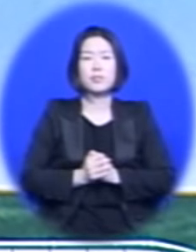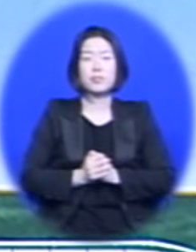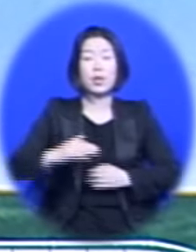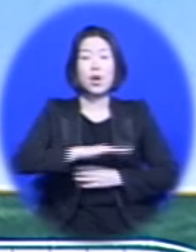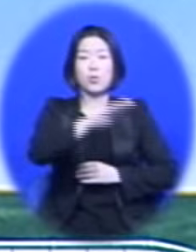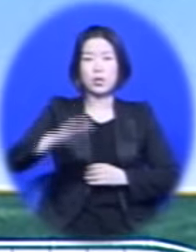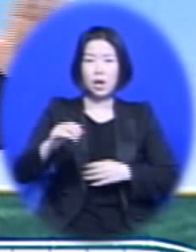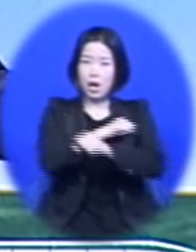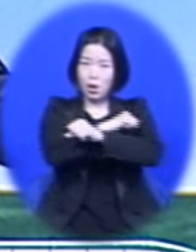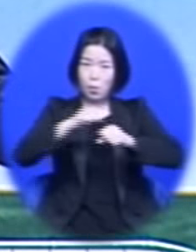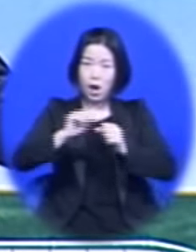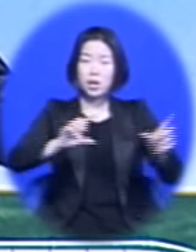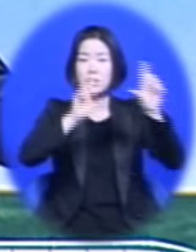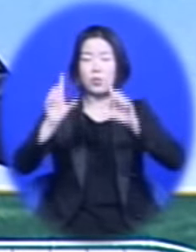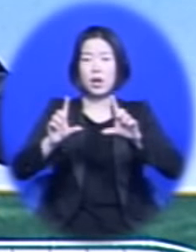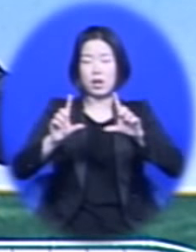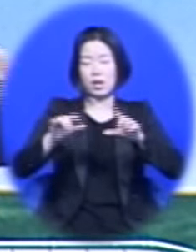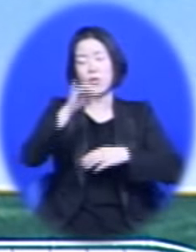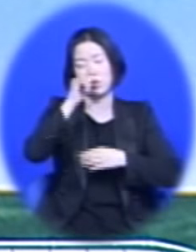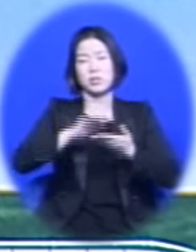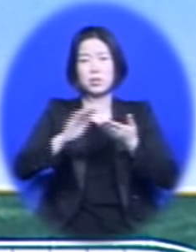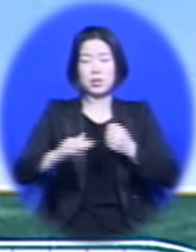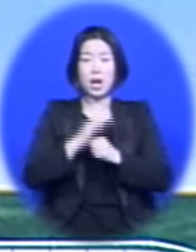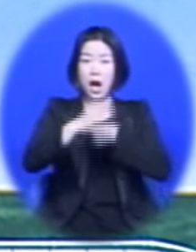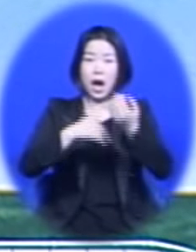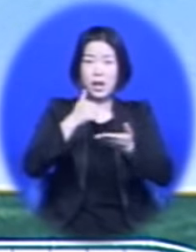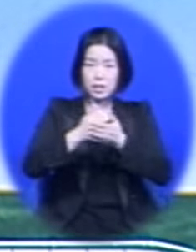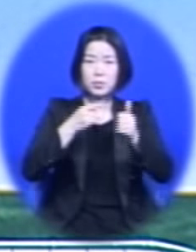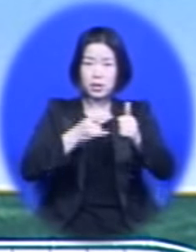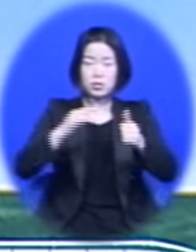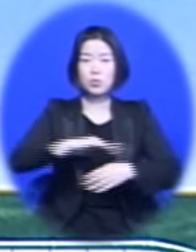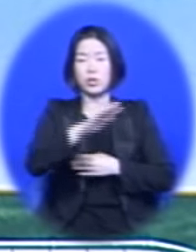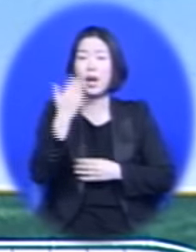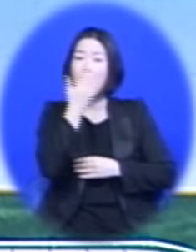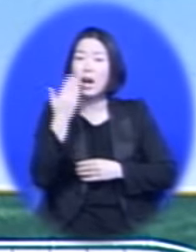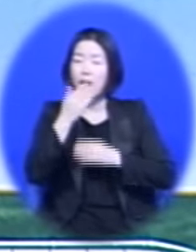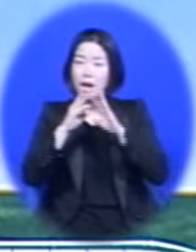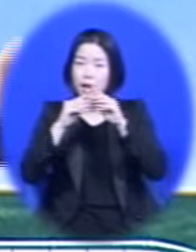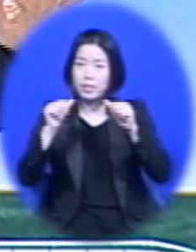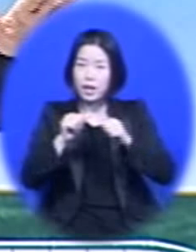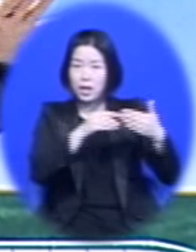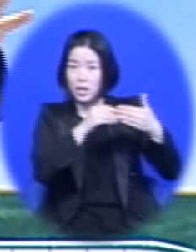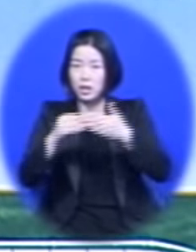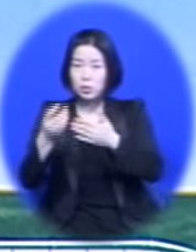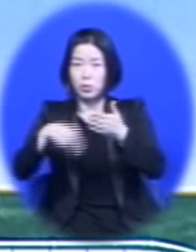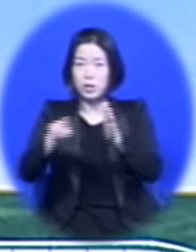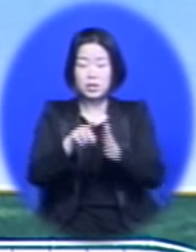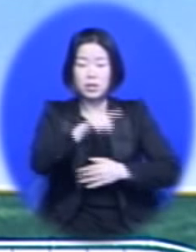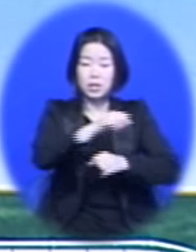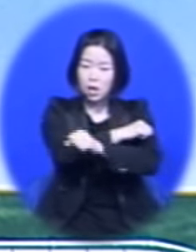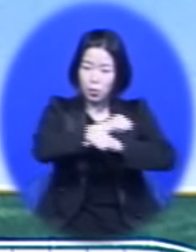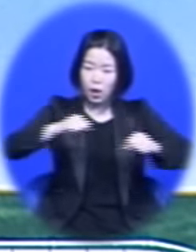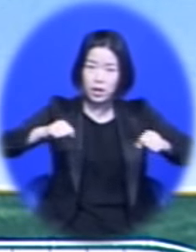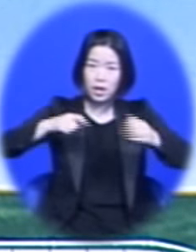우리가 광야 생활을 하는 것입니다. 하나님께서 우리를 가나안 땅으로 인도하시려고 이 광야를 지나가게